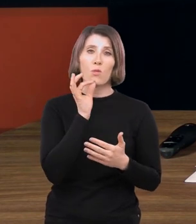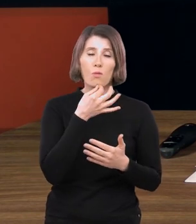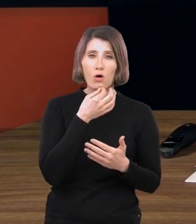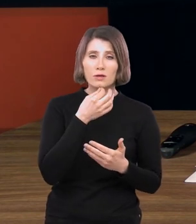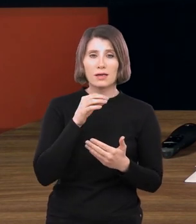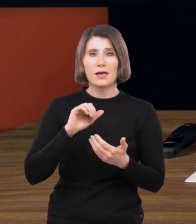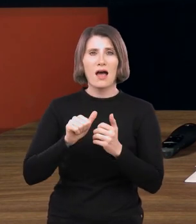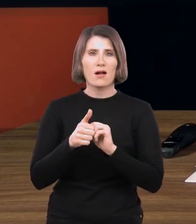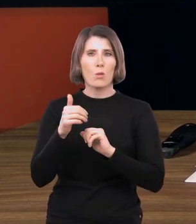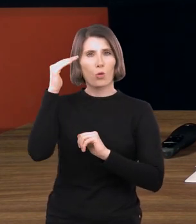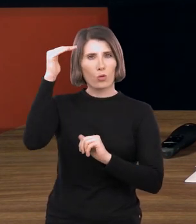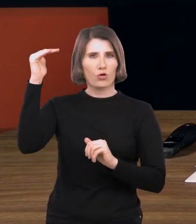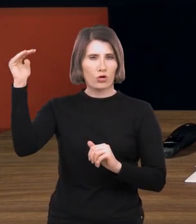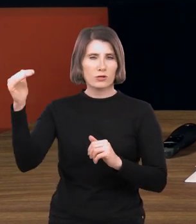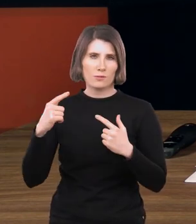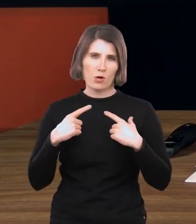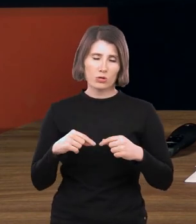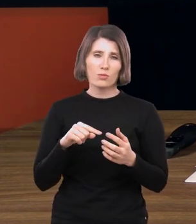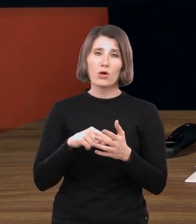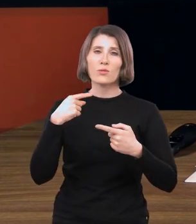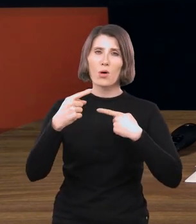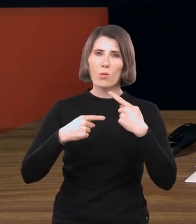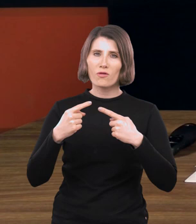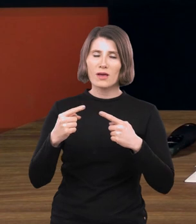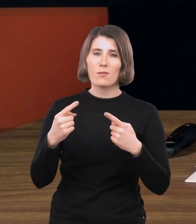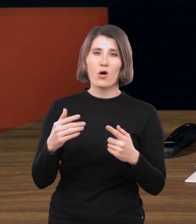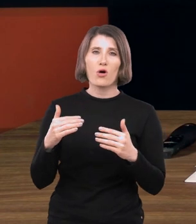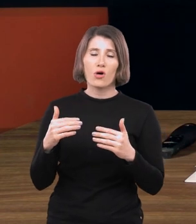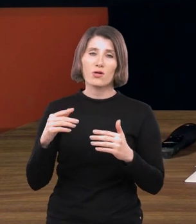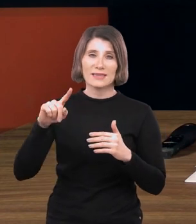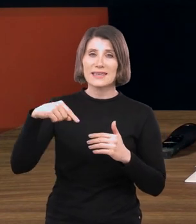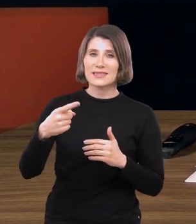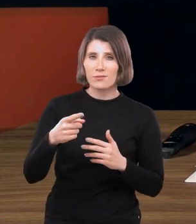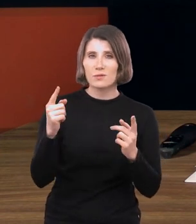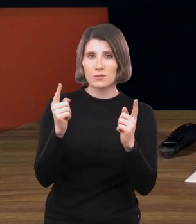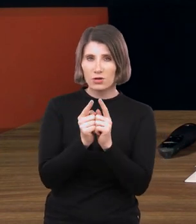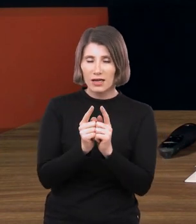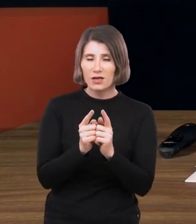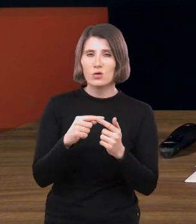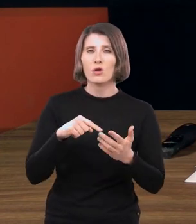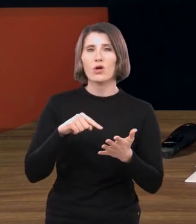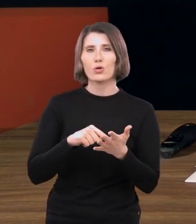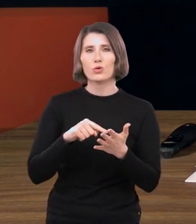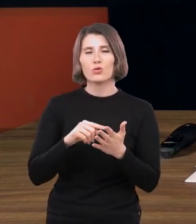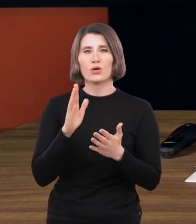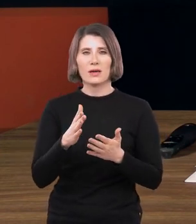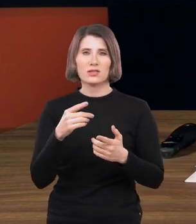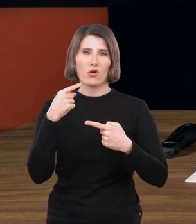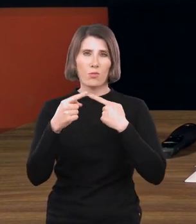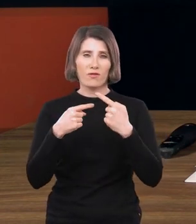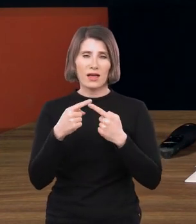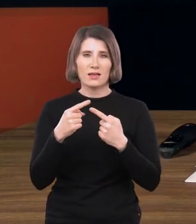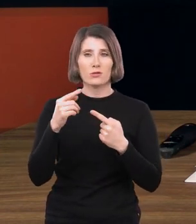czym też powiem na kolejnym naszym spotkaniu, na kolejnym webinarze, który będzie dotyczył właśnie dorosłości osób ze